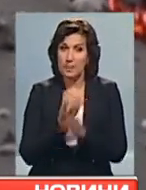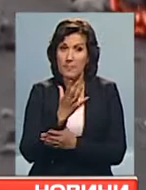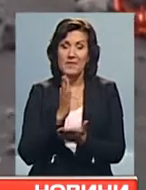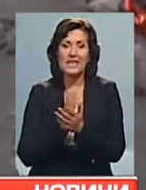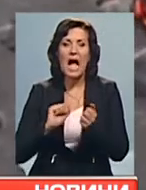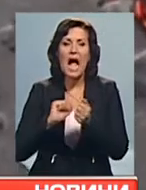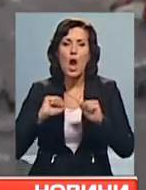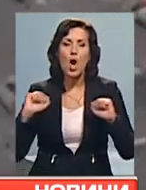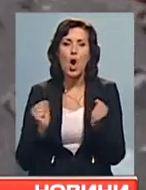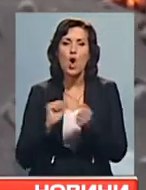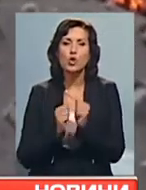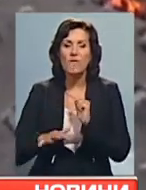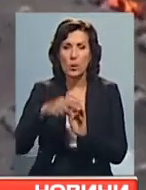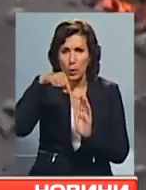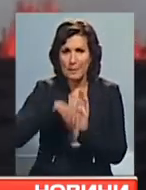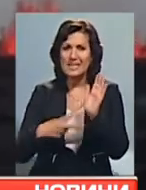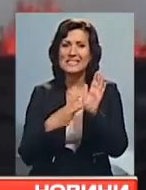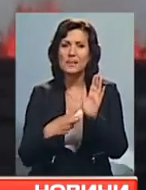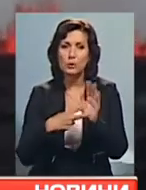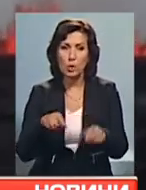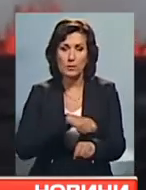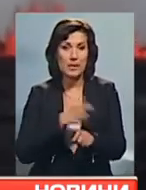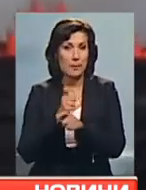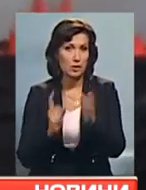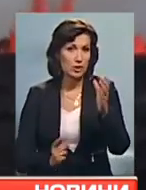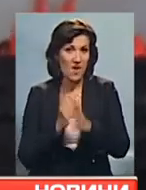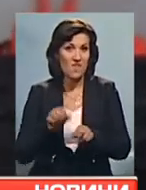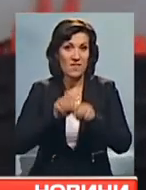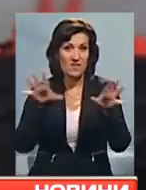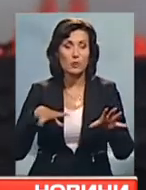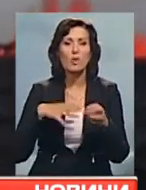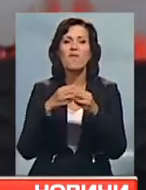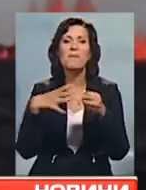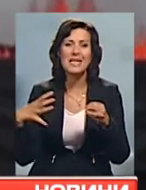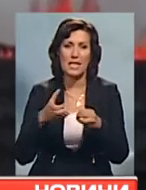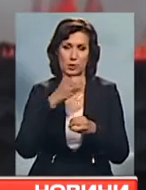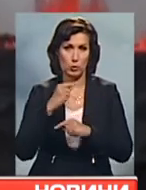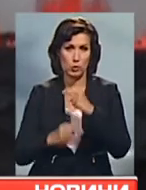на льодовику на глибині 700 метрів. Найбільше його виверження сталося в 15